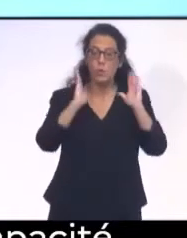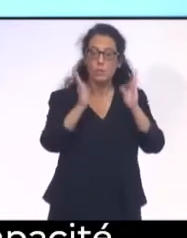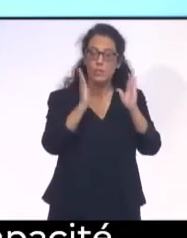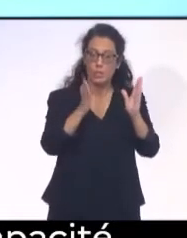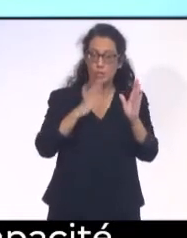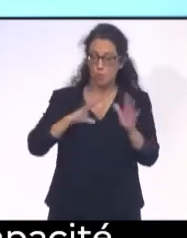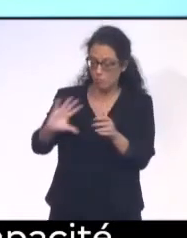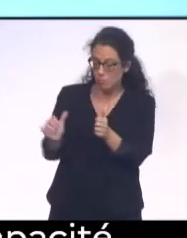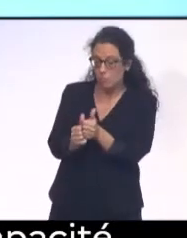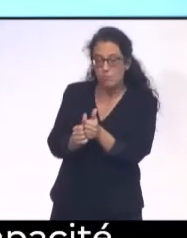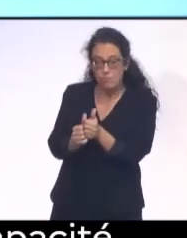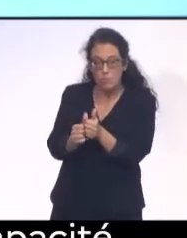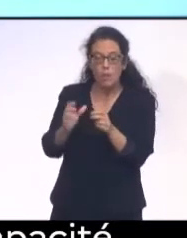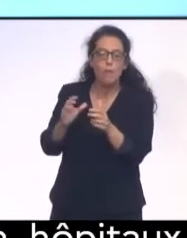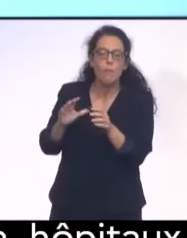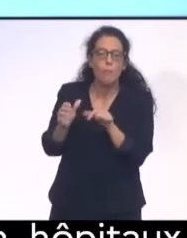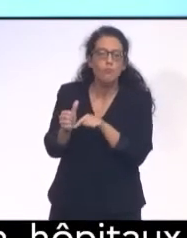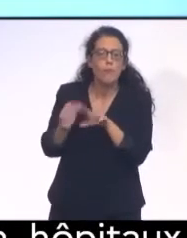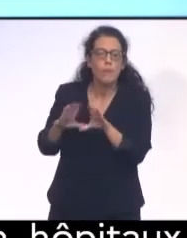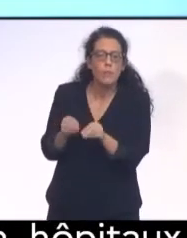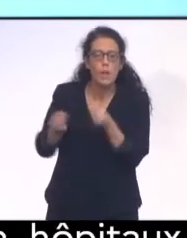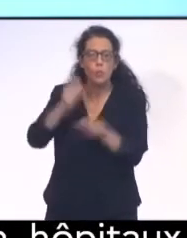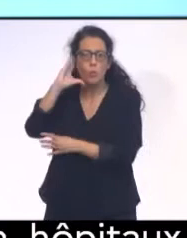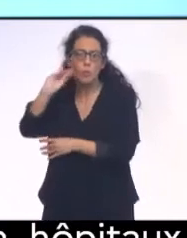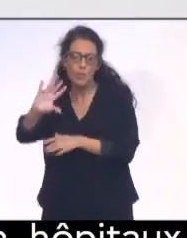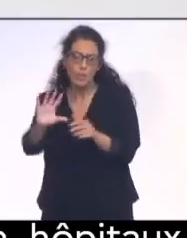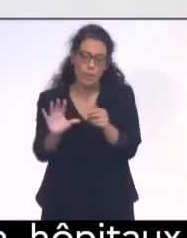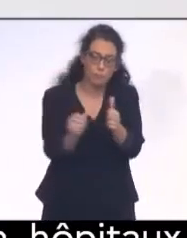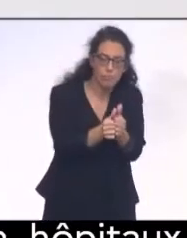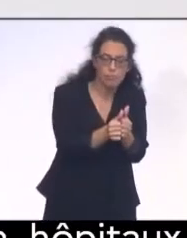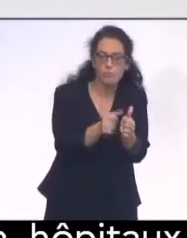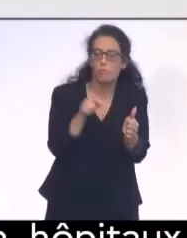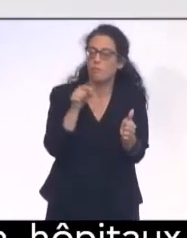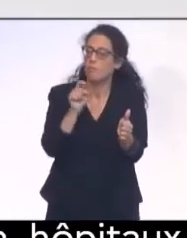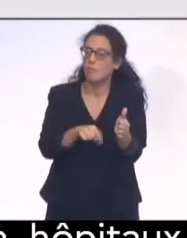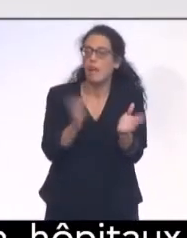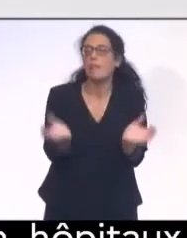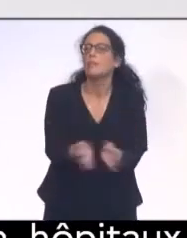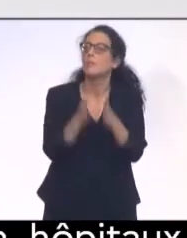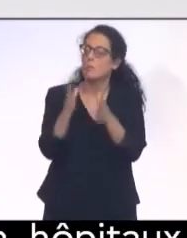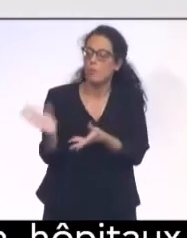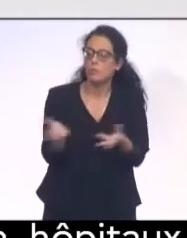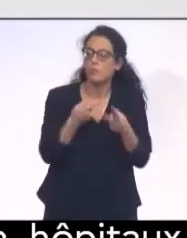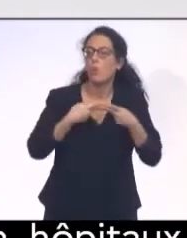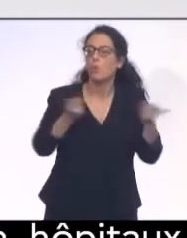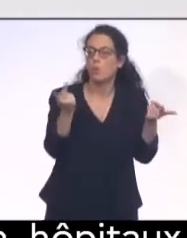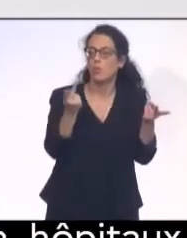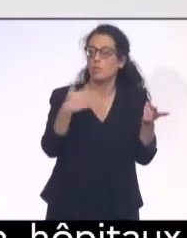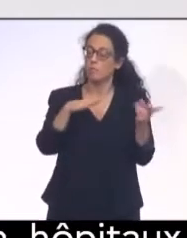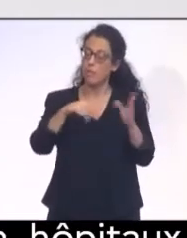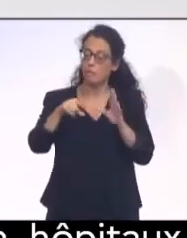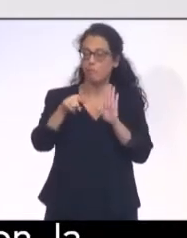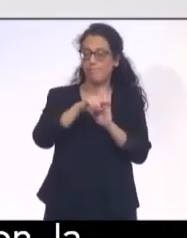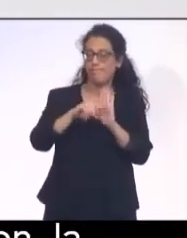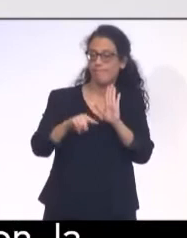aidant, professionnel ou familial, auprès de la personne handicapée est assurée à titre exceptionnel et dans les conditions très strictes